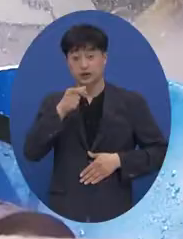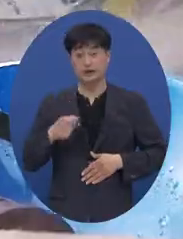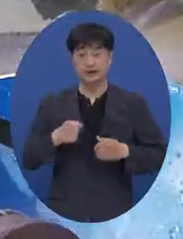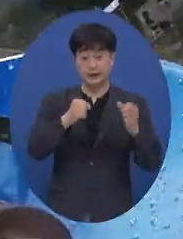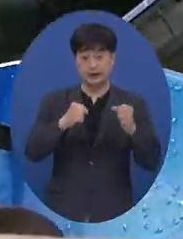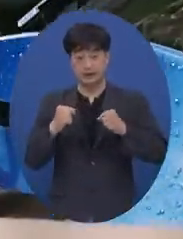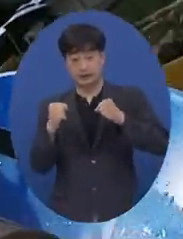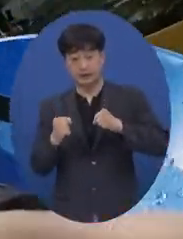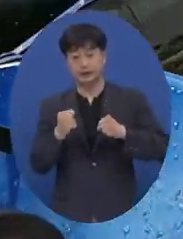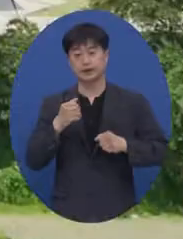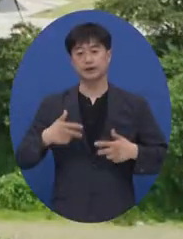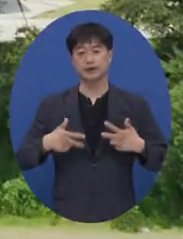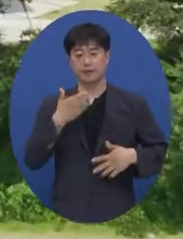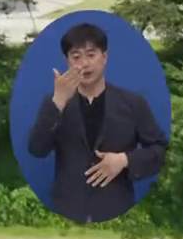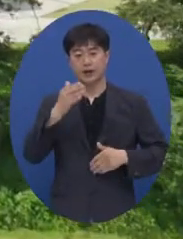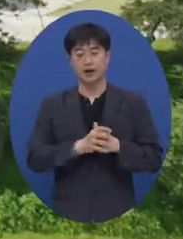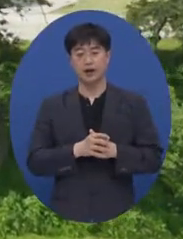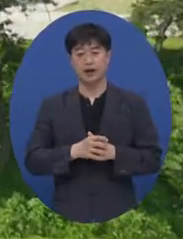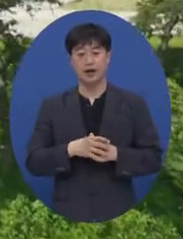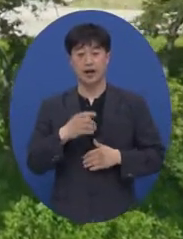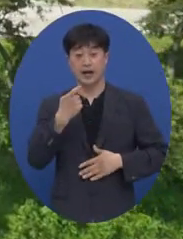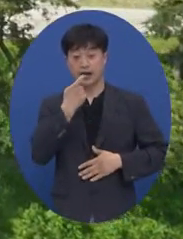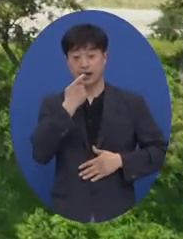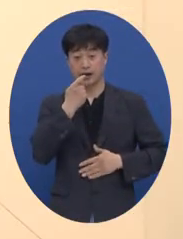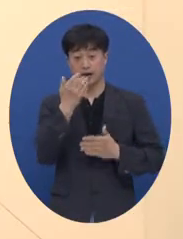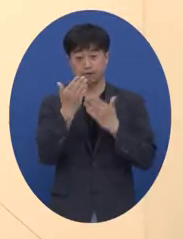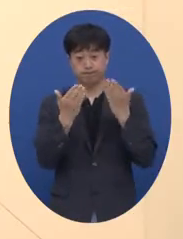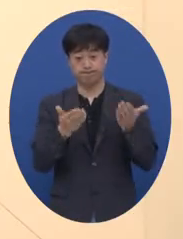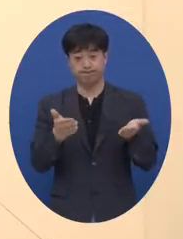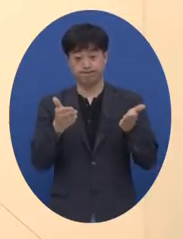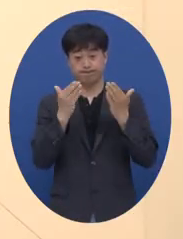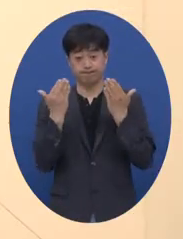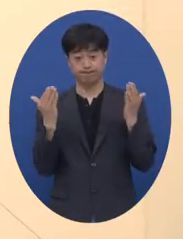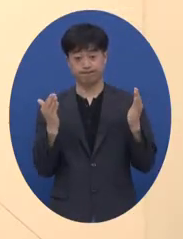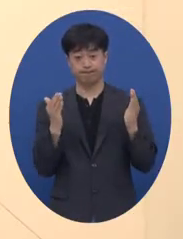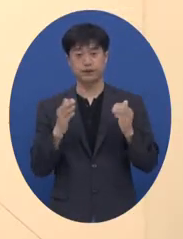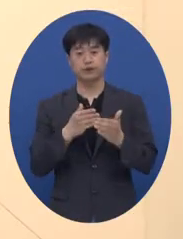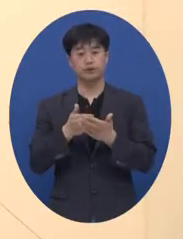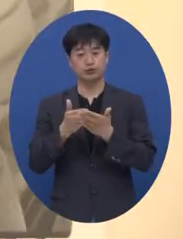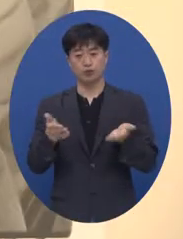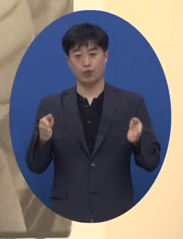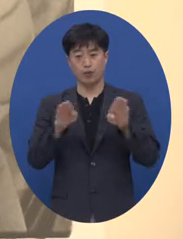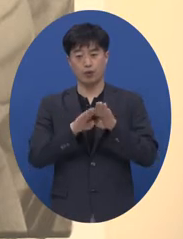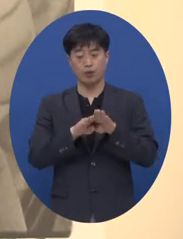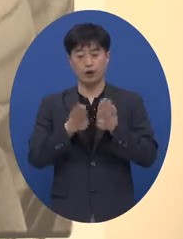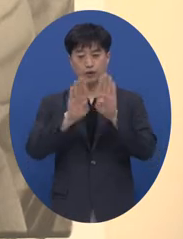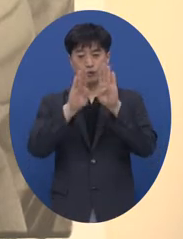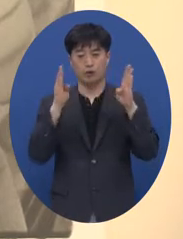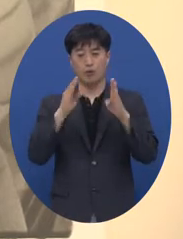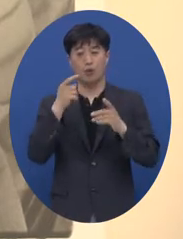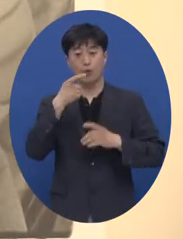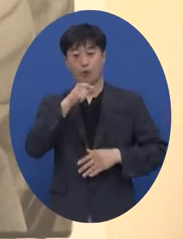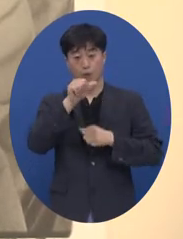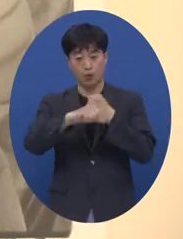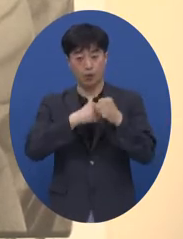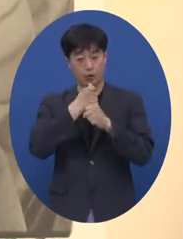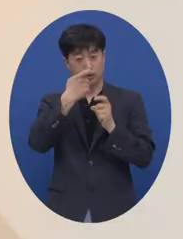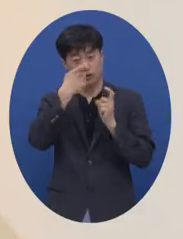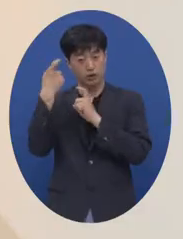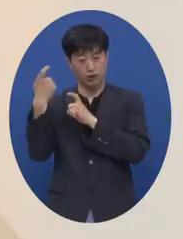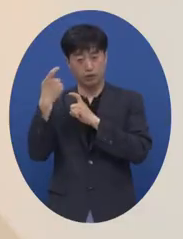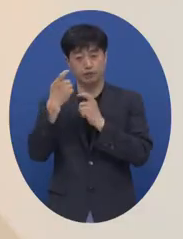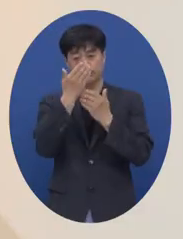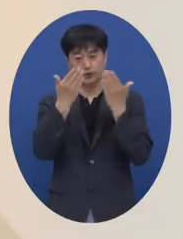즐길 수 있습니다 3 아야 외관이 인상적인 양주장 국제 미술관 의 저는 개관 5주년 기념 전시를